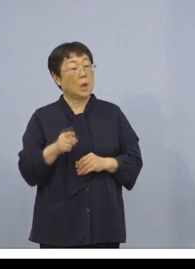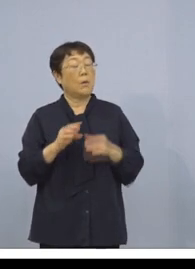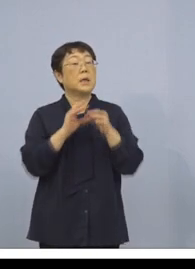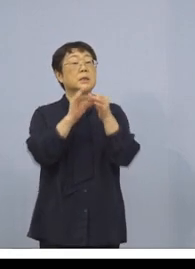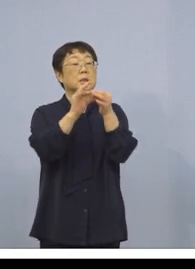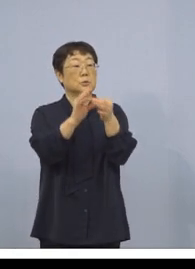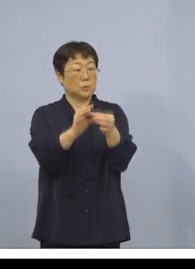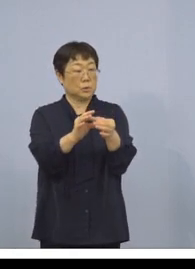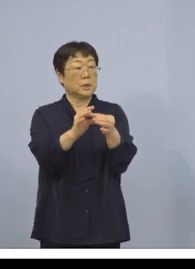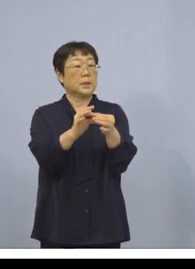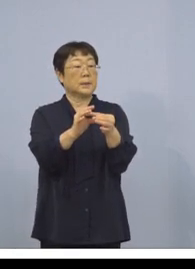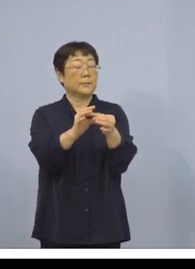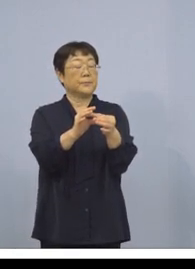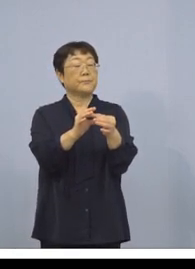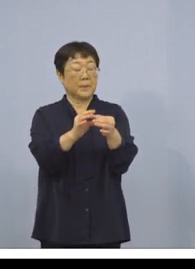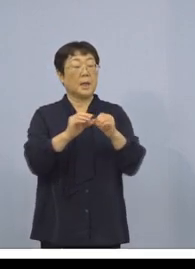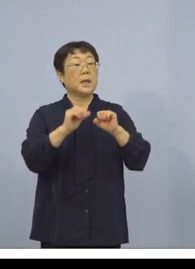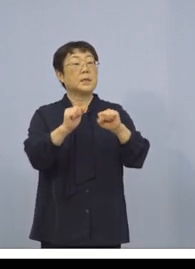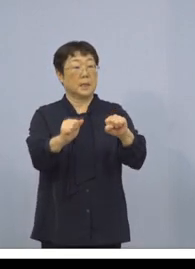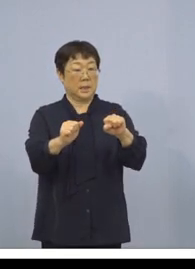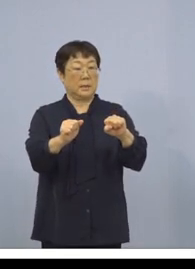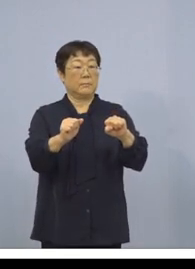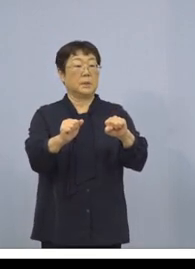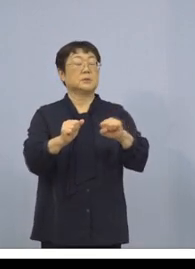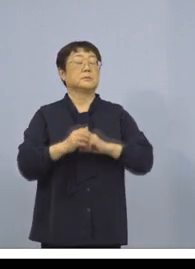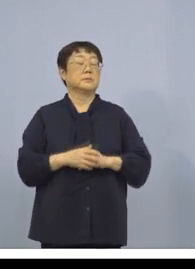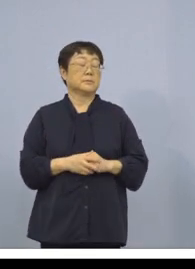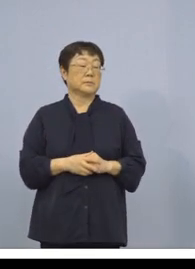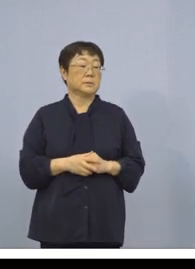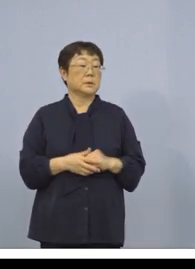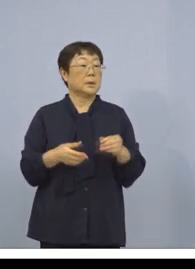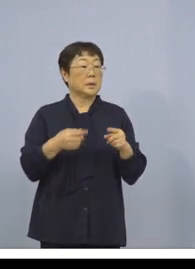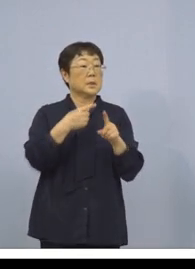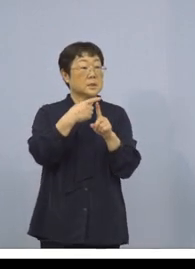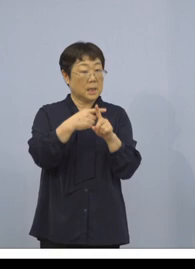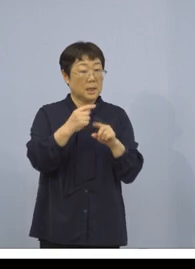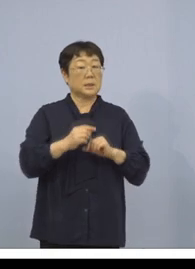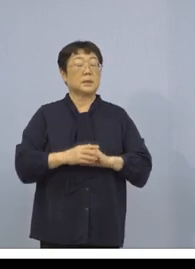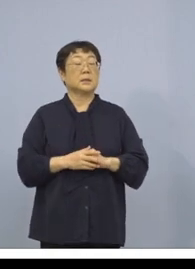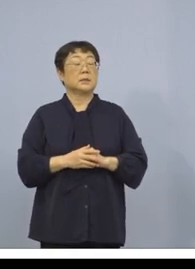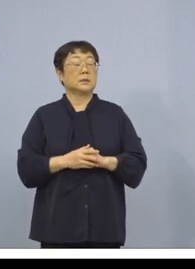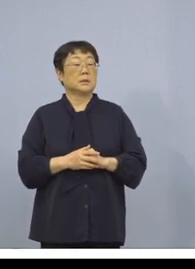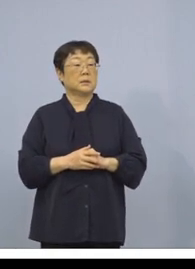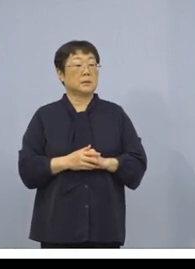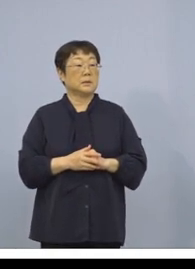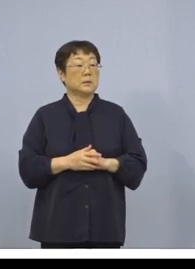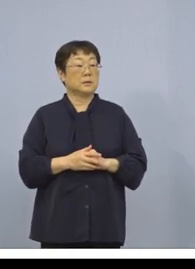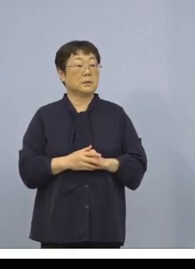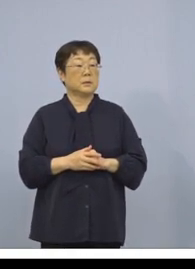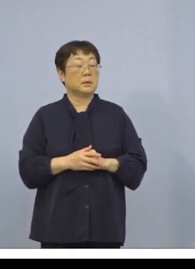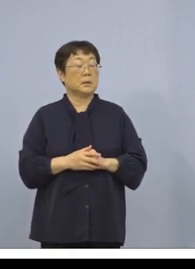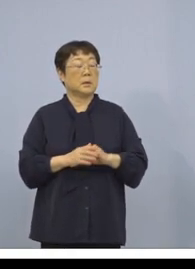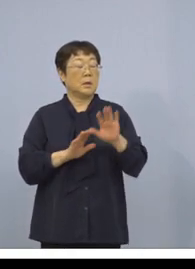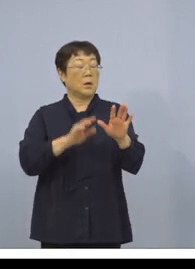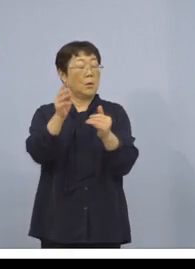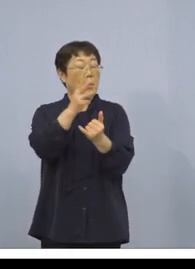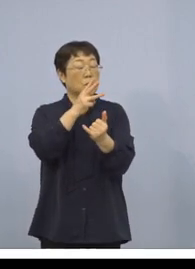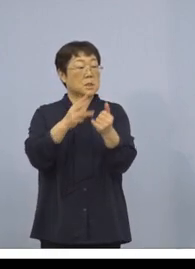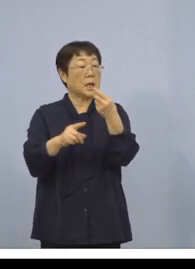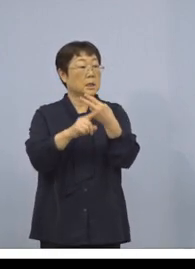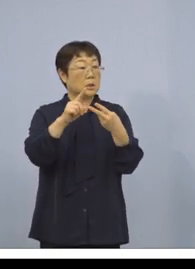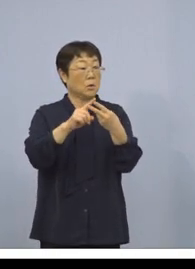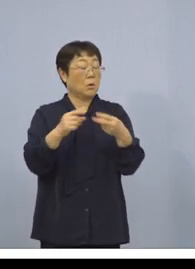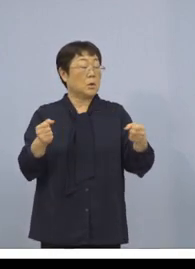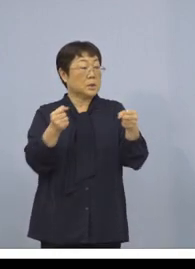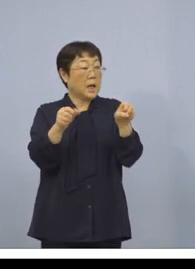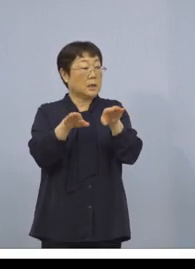続き、やらせていただくということに加えてですね、まあ、これは防災機能、まあ、先ほどの体育館